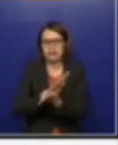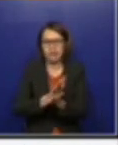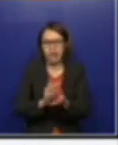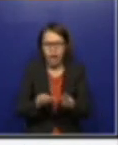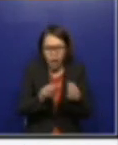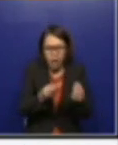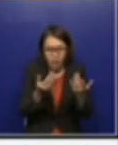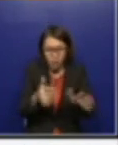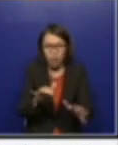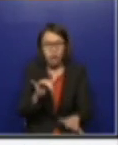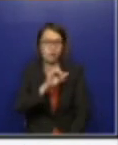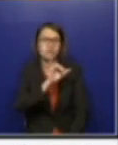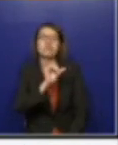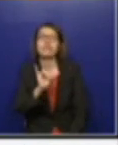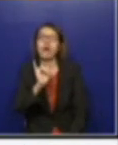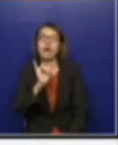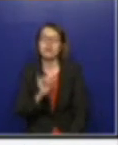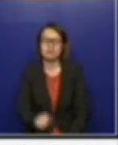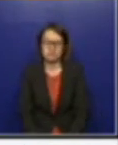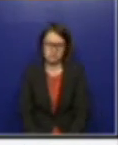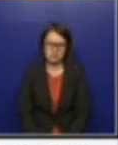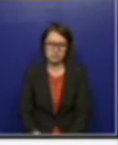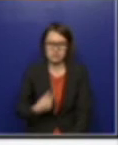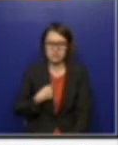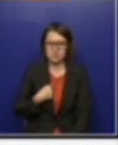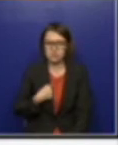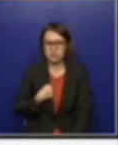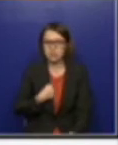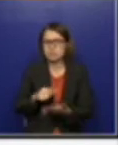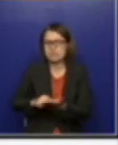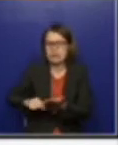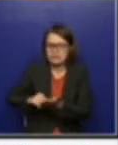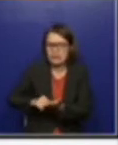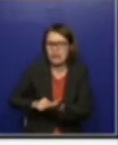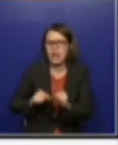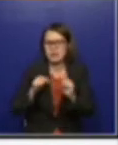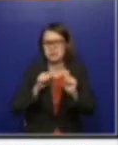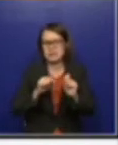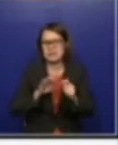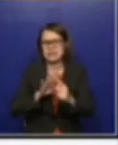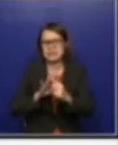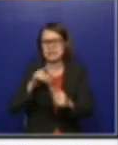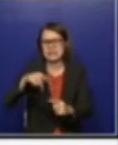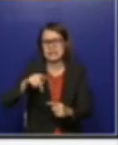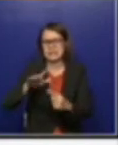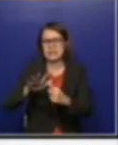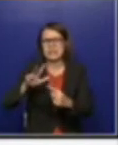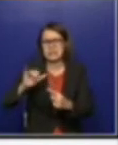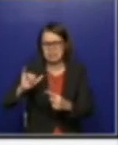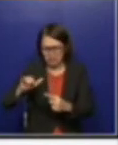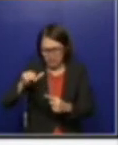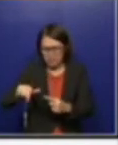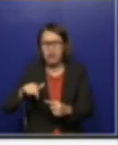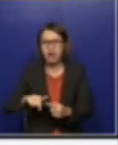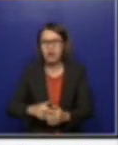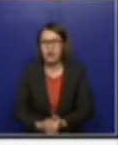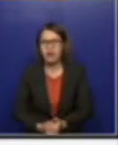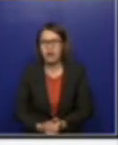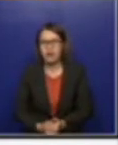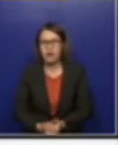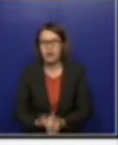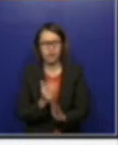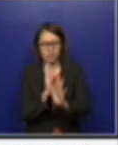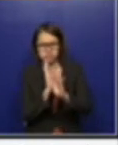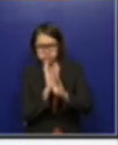ยังอยู่เขตเลือกตั้งผมนี่พูดเป็นครั้งที่10แล้วที่อำเภอเพ็ญอำเภอสร้างคอมมีคิ